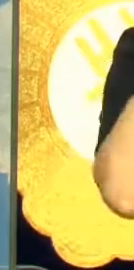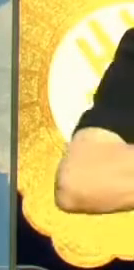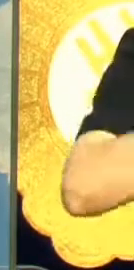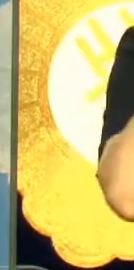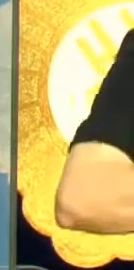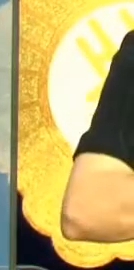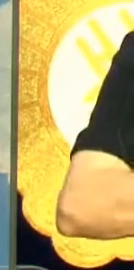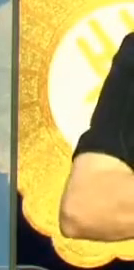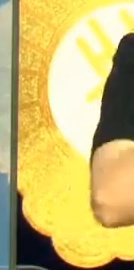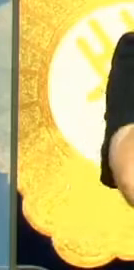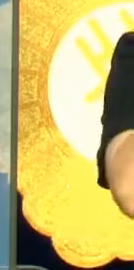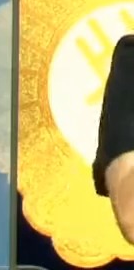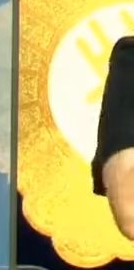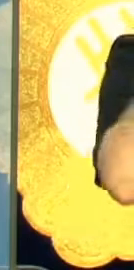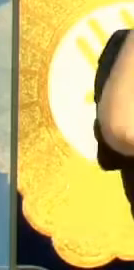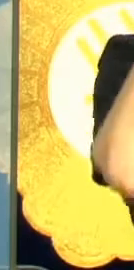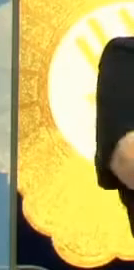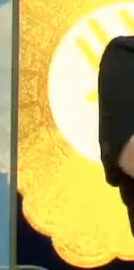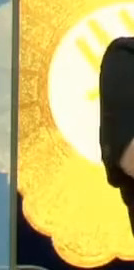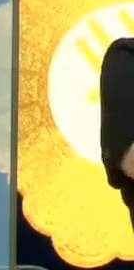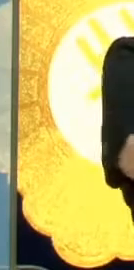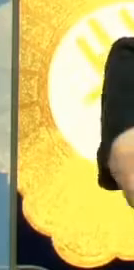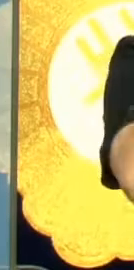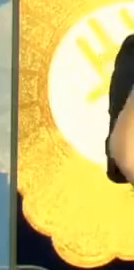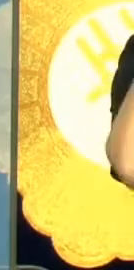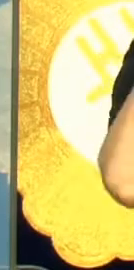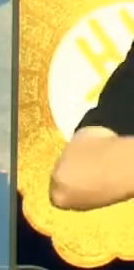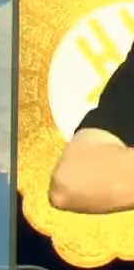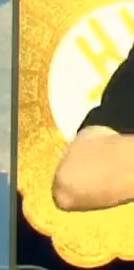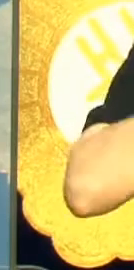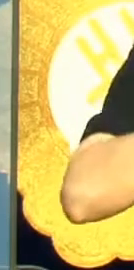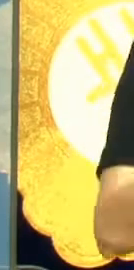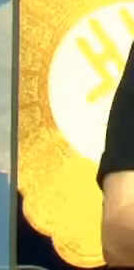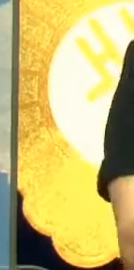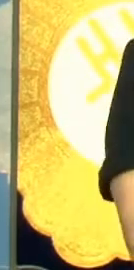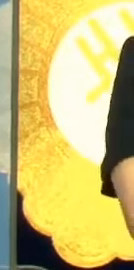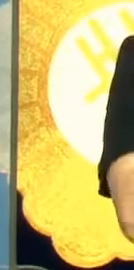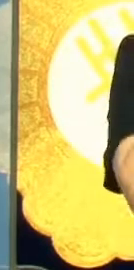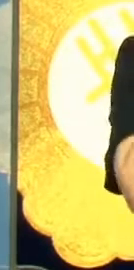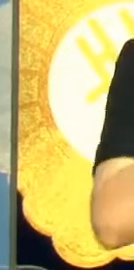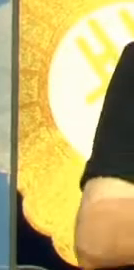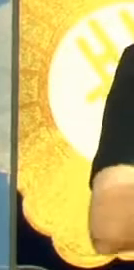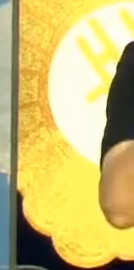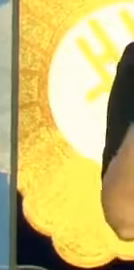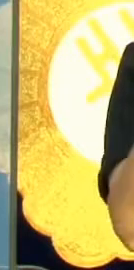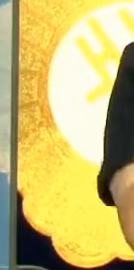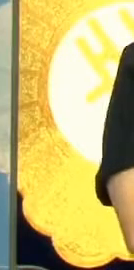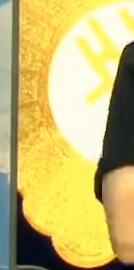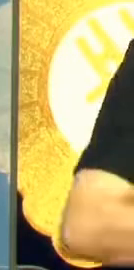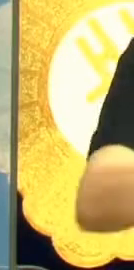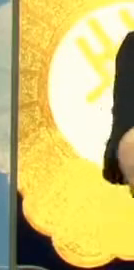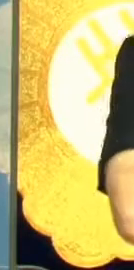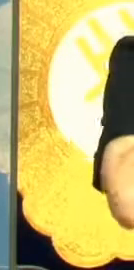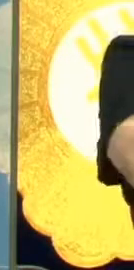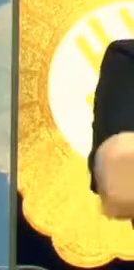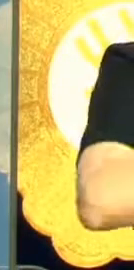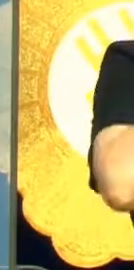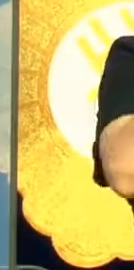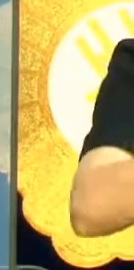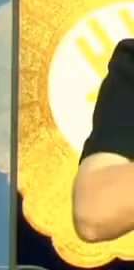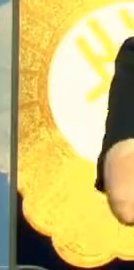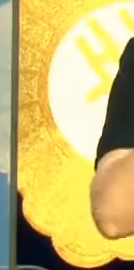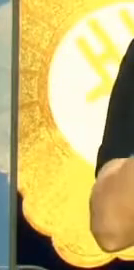내려지고 대한민국의 헌법 정신이 정의롭게 실현될 수 있는 그날까지 우리의 목소리는